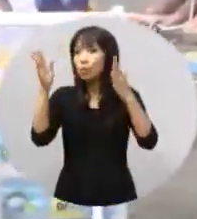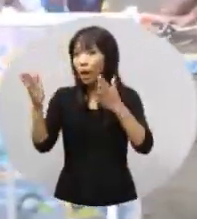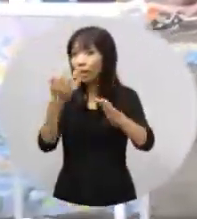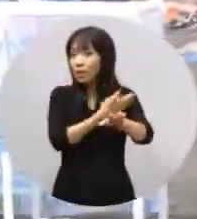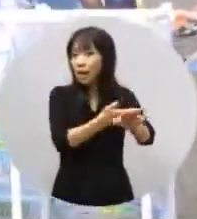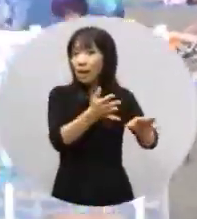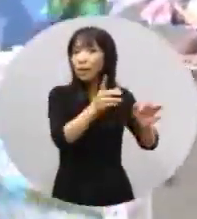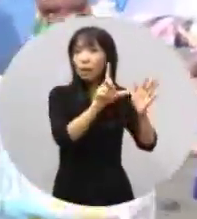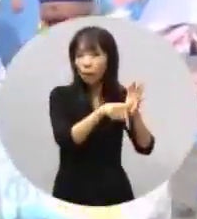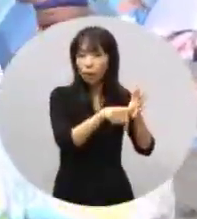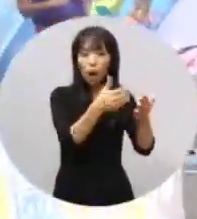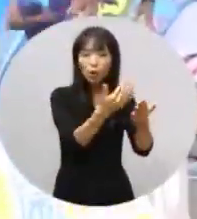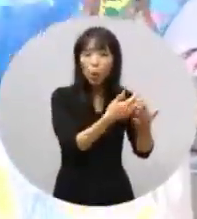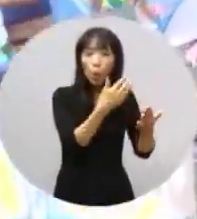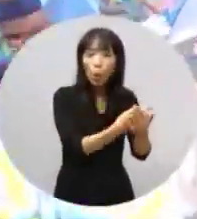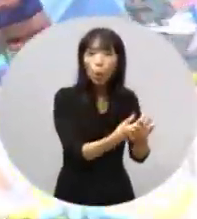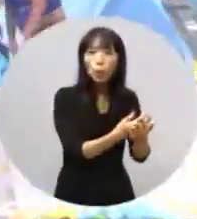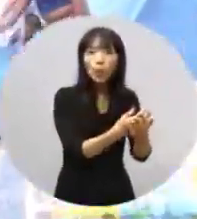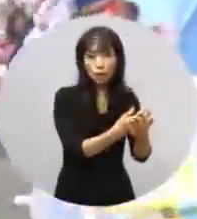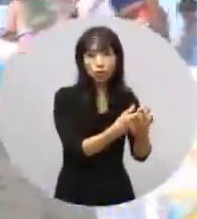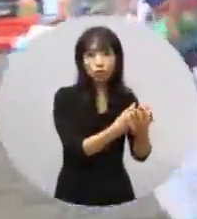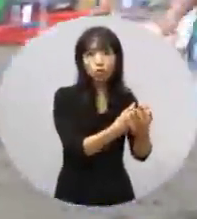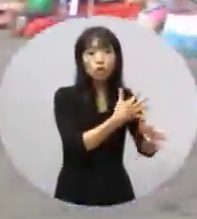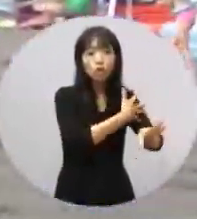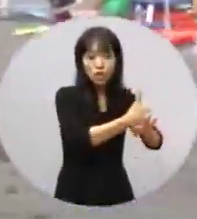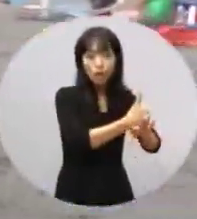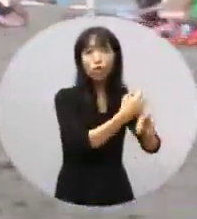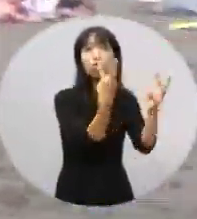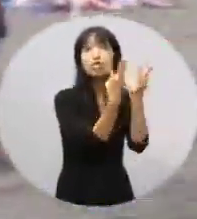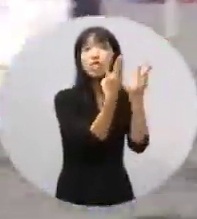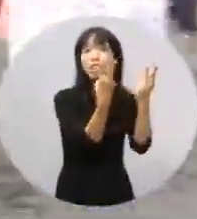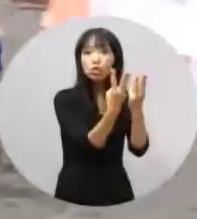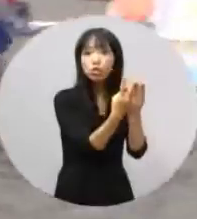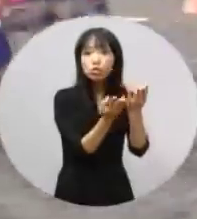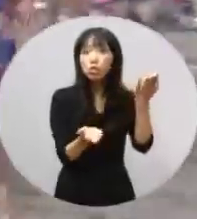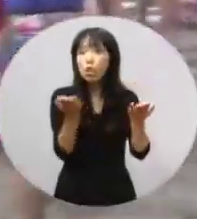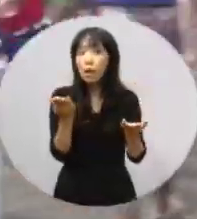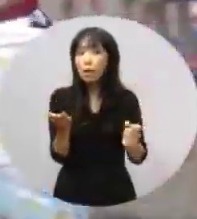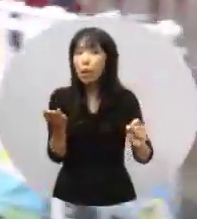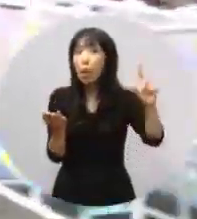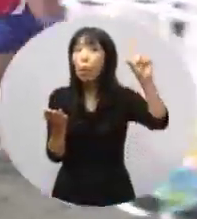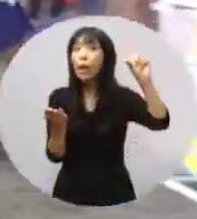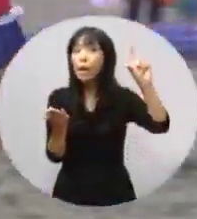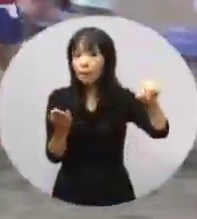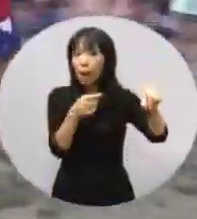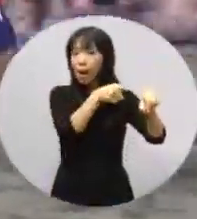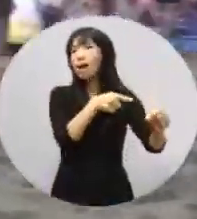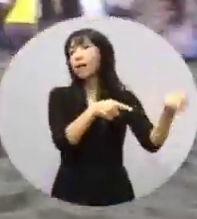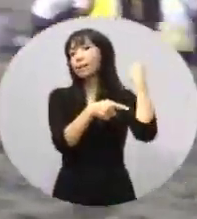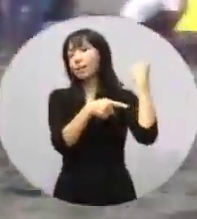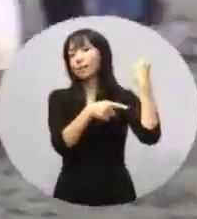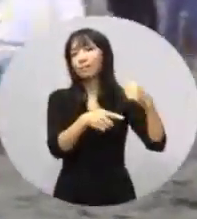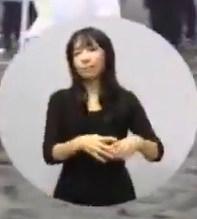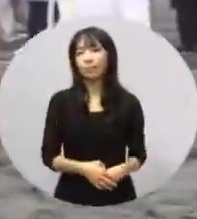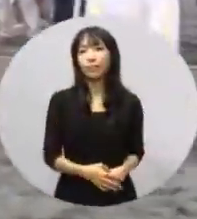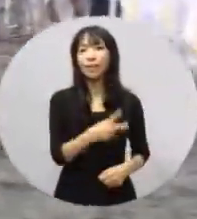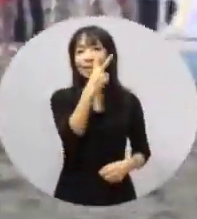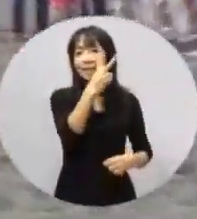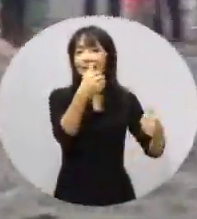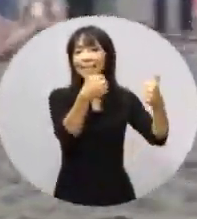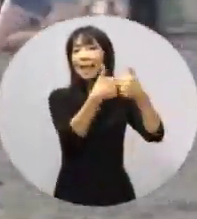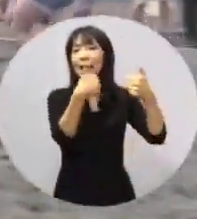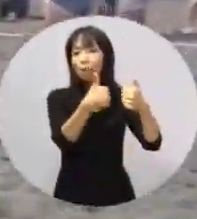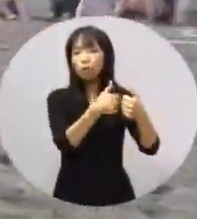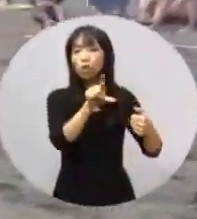残っている選手のにんぐがいうチームがそのゲーム勝利となります2ゲームを先取して